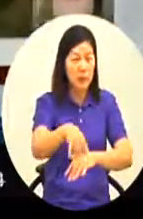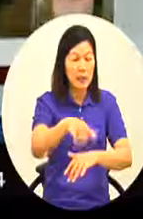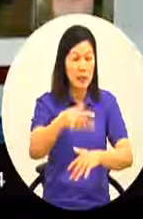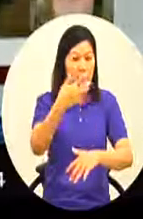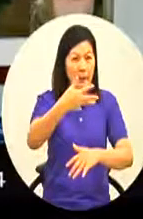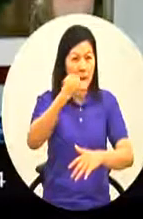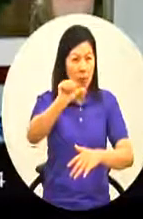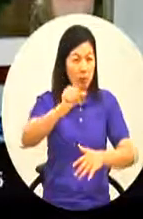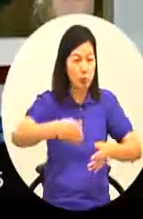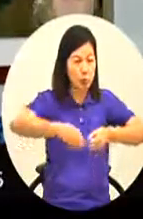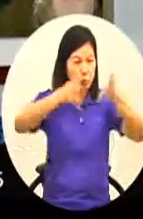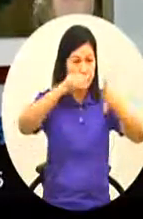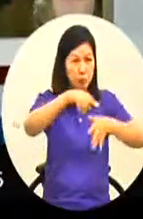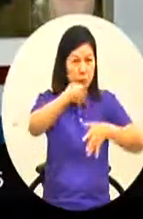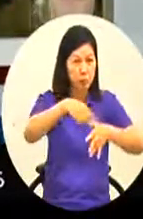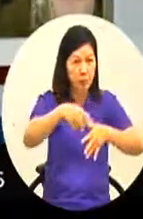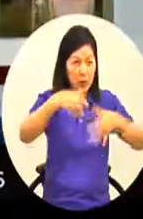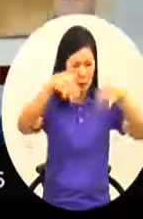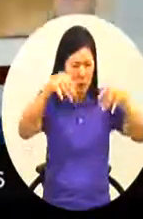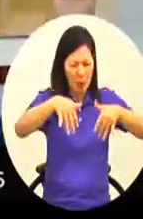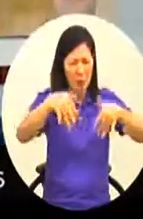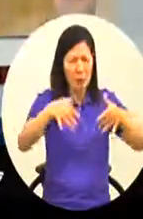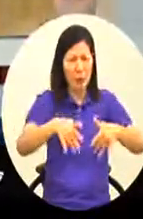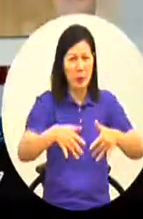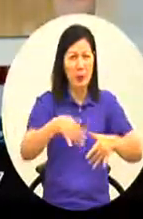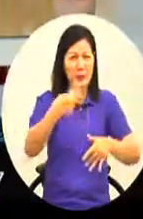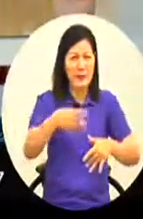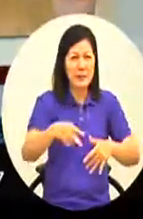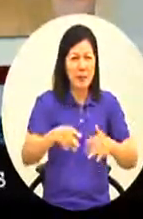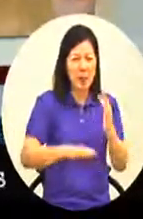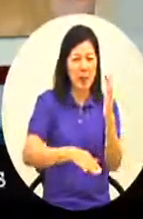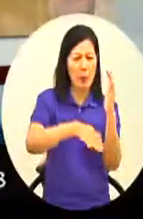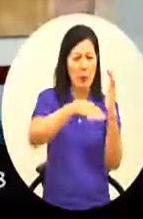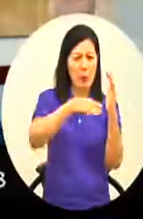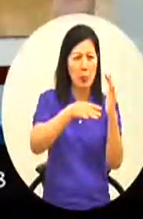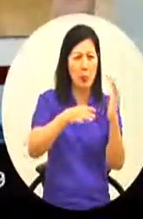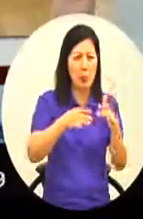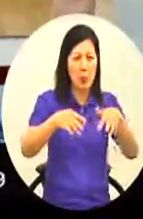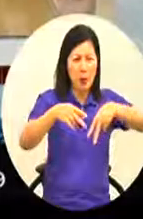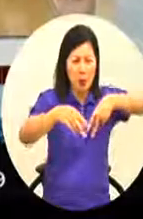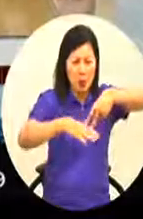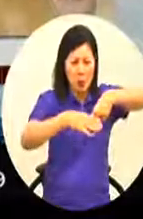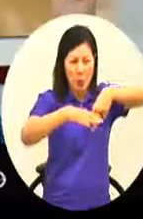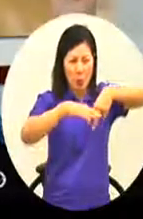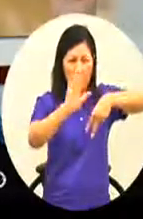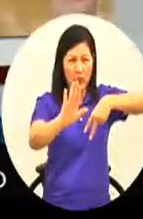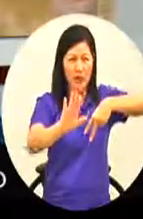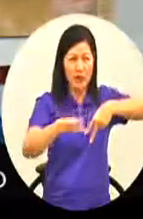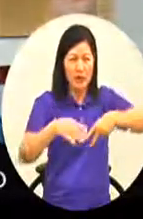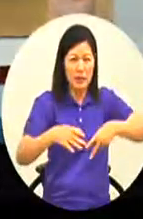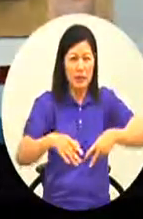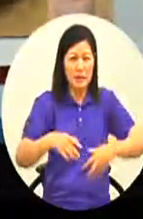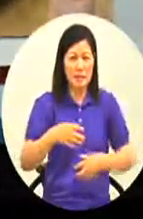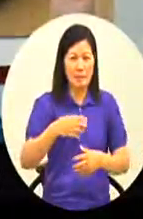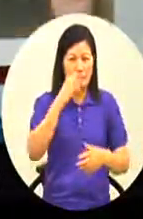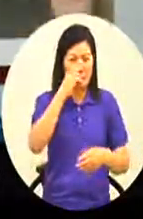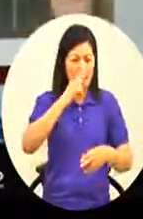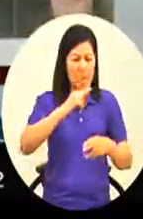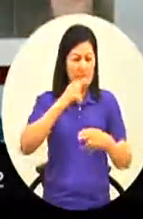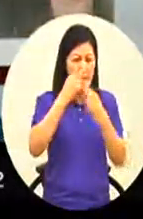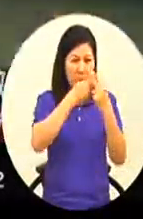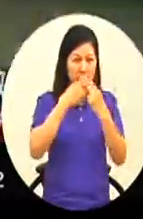货一带，也通通泡在水里头，甚至一度水淹到小腿肚这么深。还有其是冒险通行，机车当